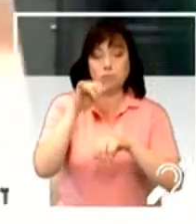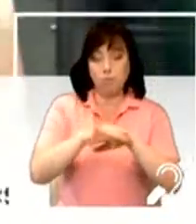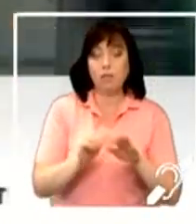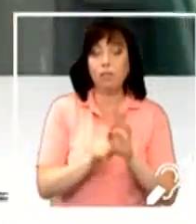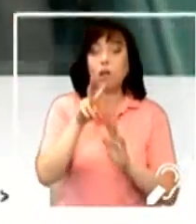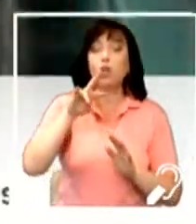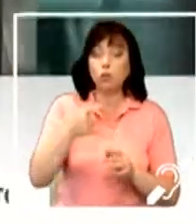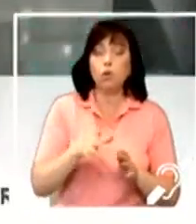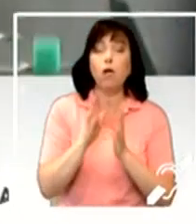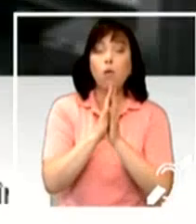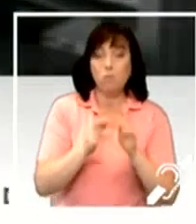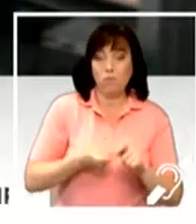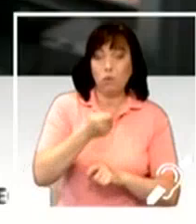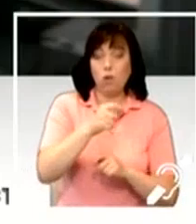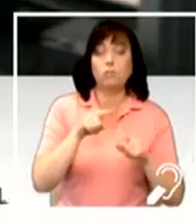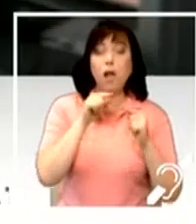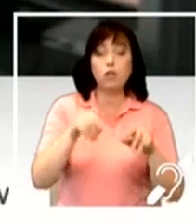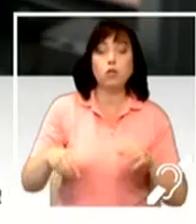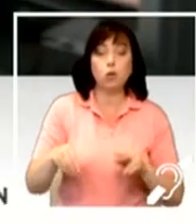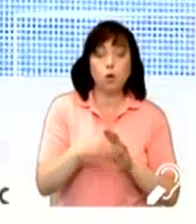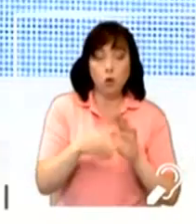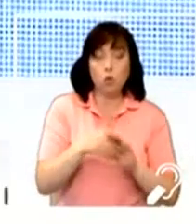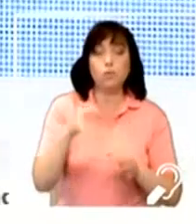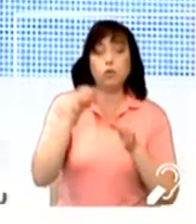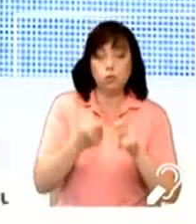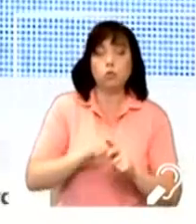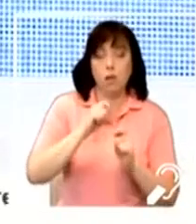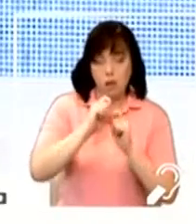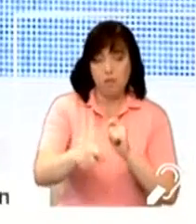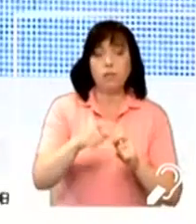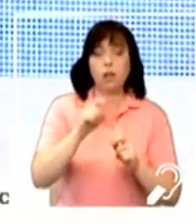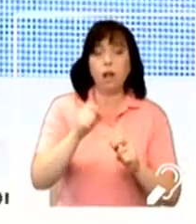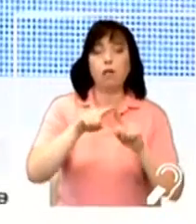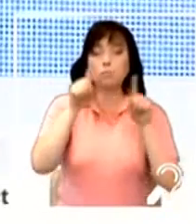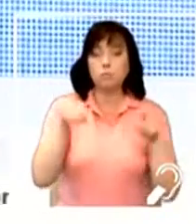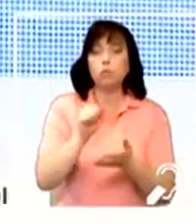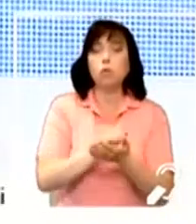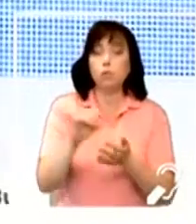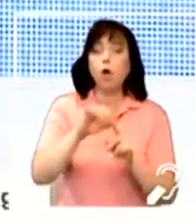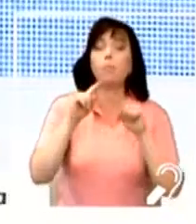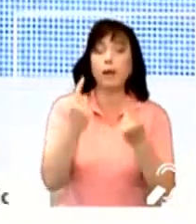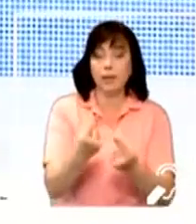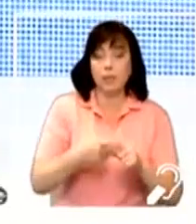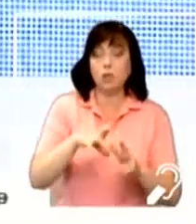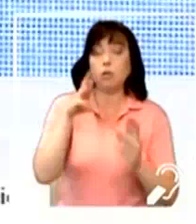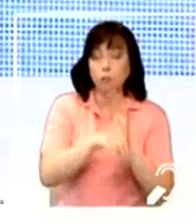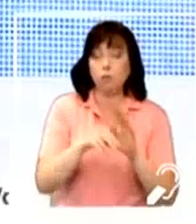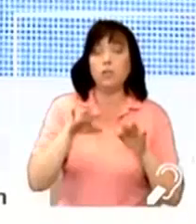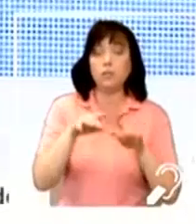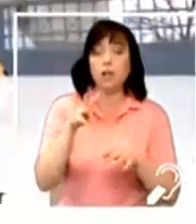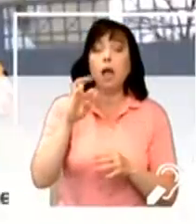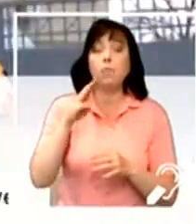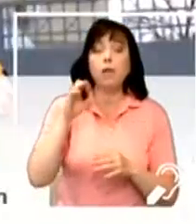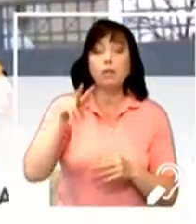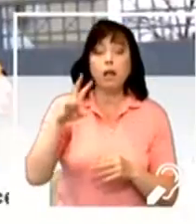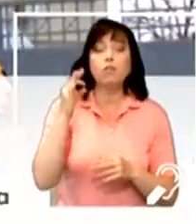la solicitarea procurorilor anticorupție, magistrații au eliberat un mandat de arestare pe numele lui Vlad Plahotniuc, vizat și în dosarul Metalferos. El este